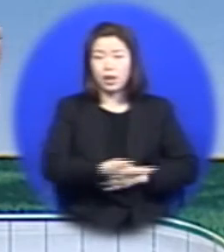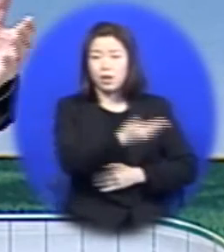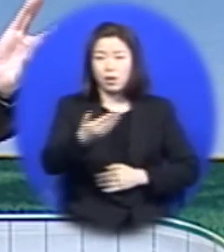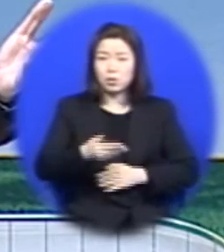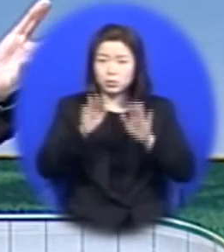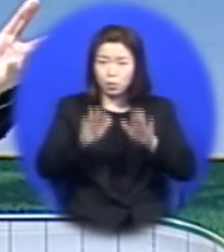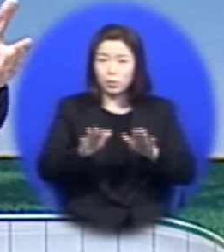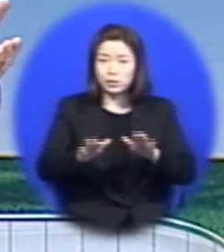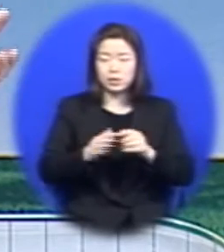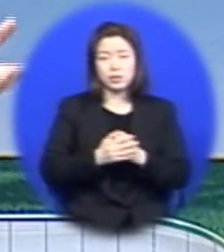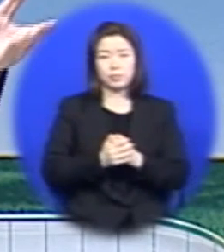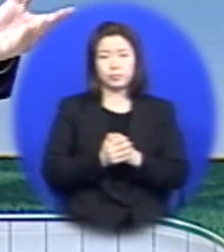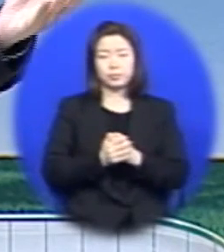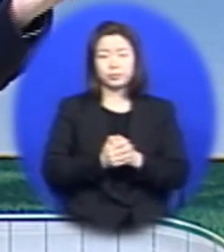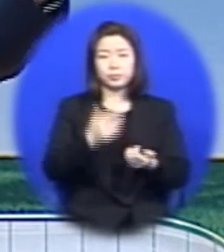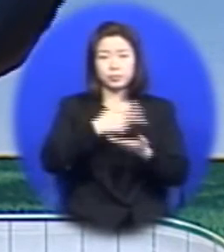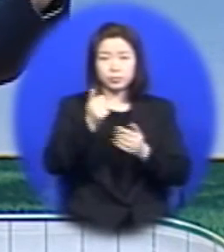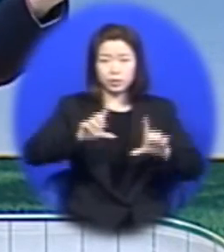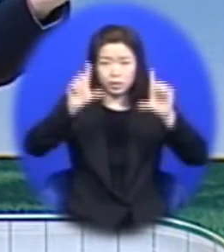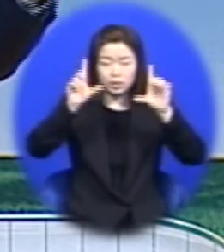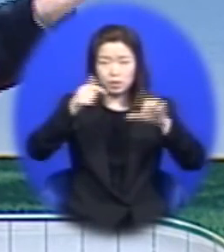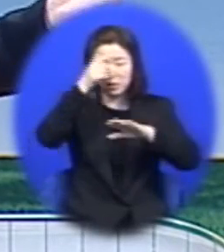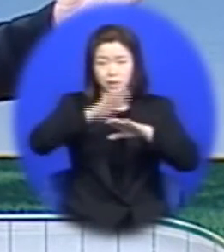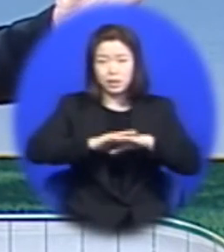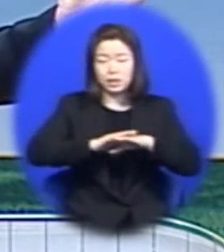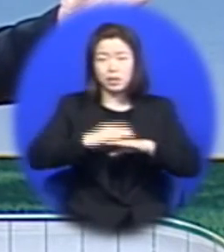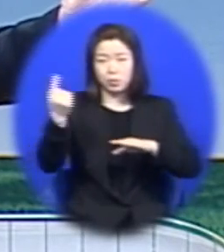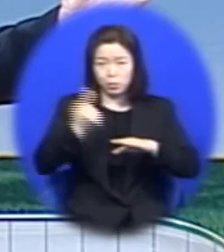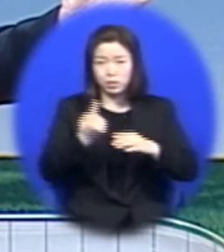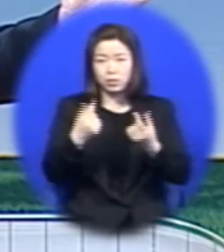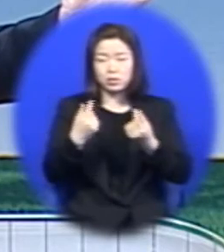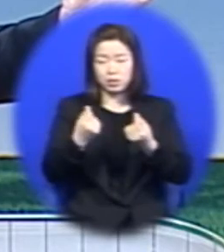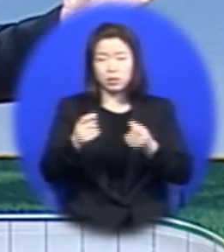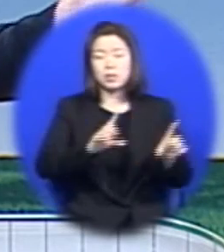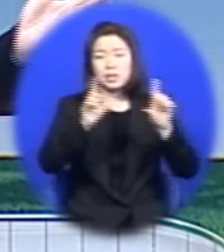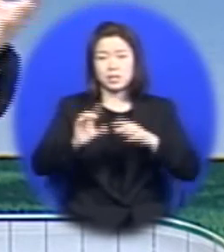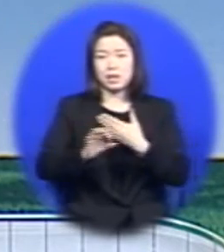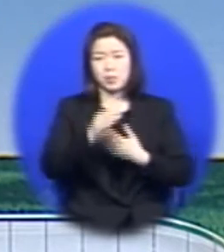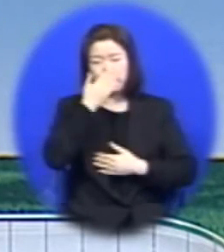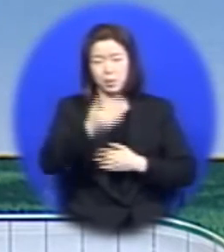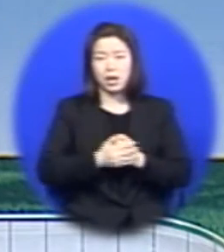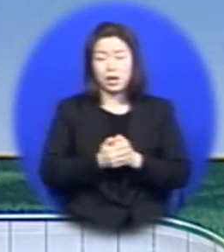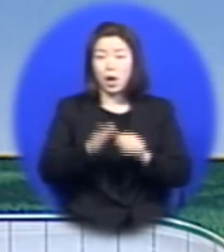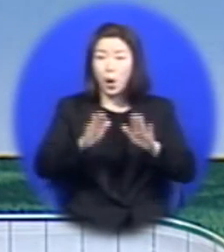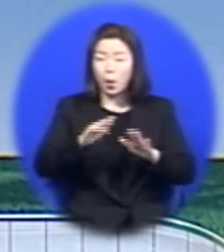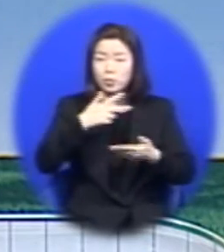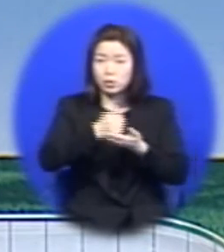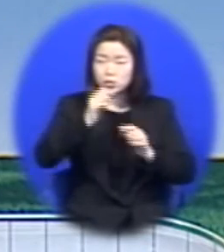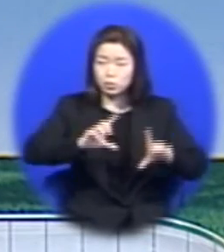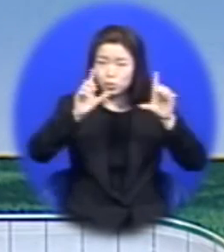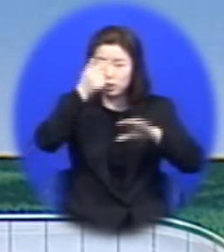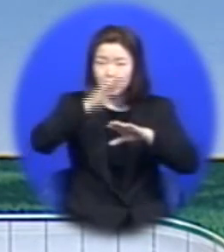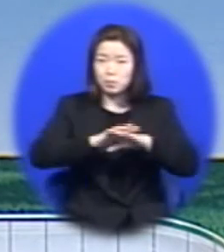오늘 주일 예배를 드리러 오신 것처럼만 사시면 돼요. 여러분, 오늘 주일 예배 이